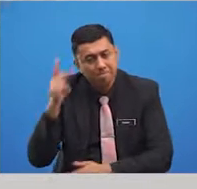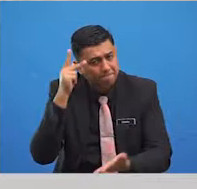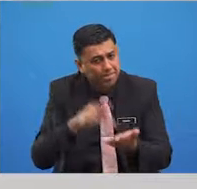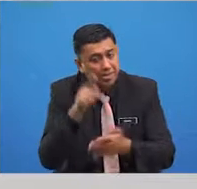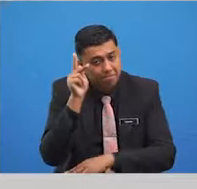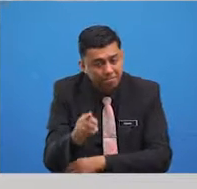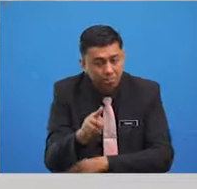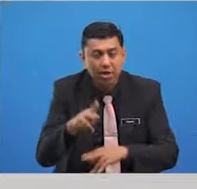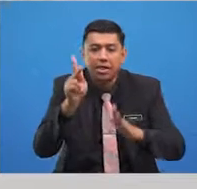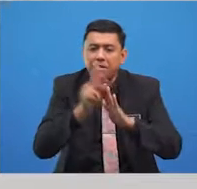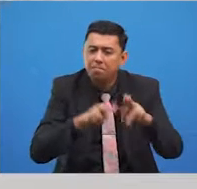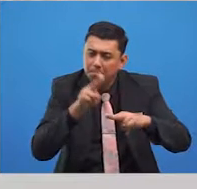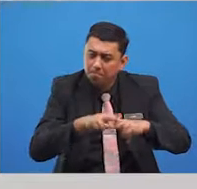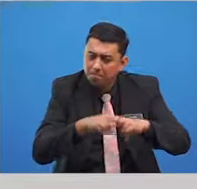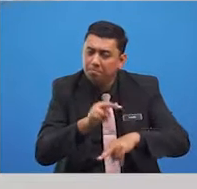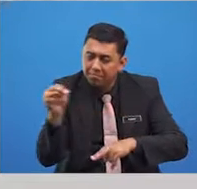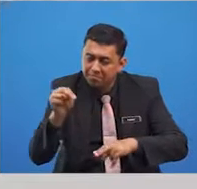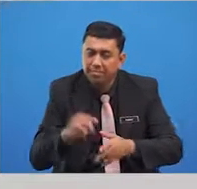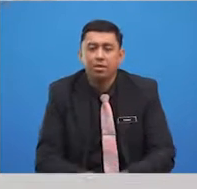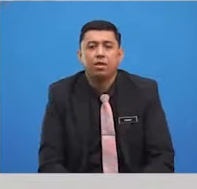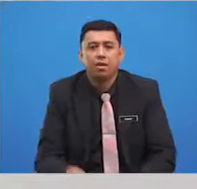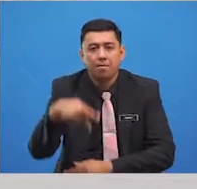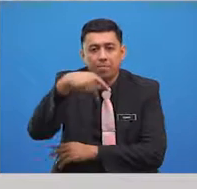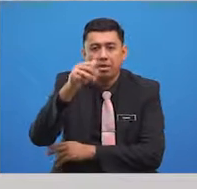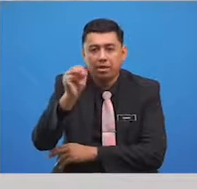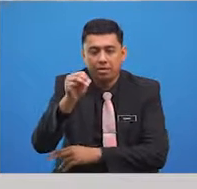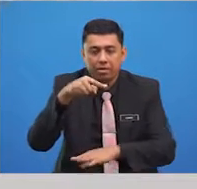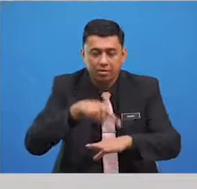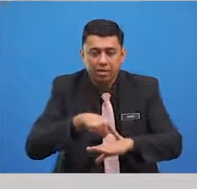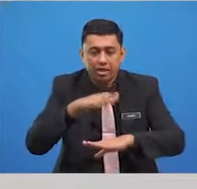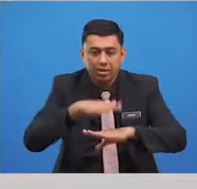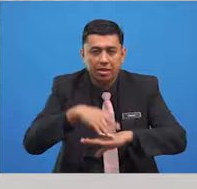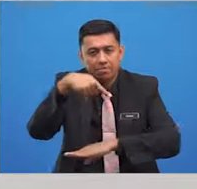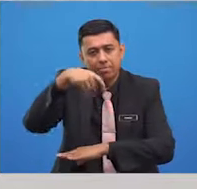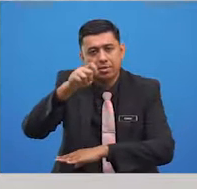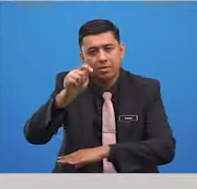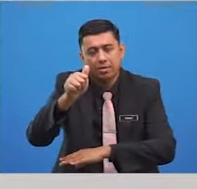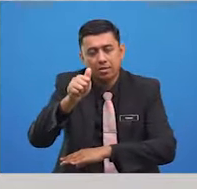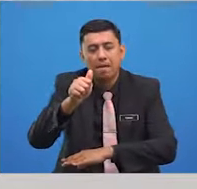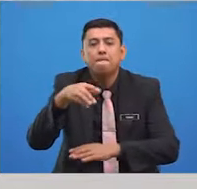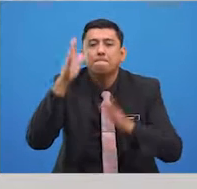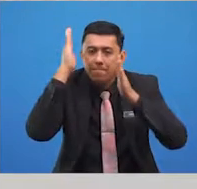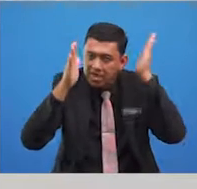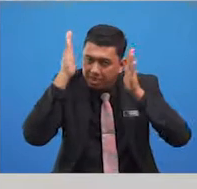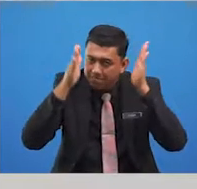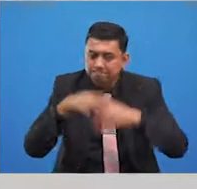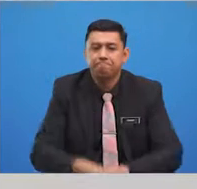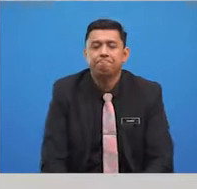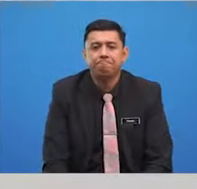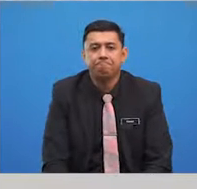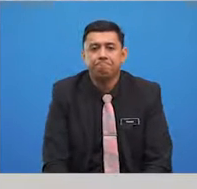mengenal pasti kedudukan hutan paya air masin di atas peta Malaysia.